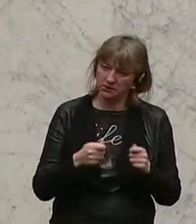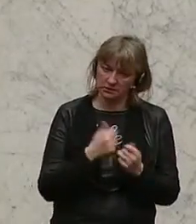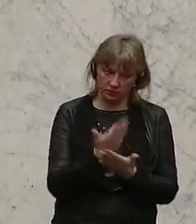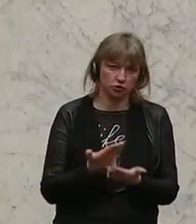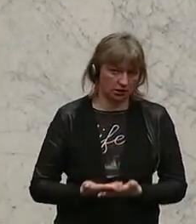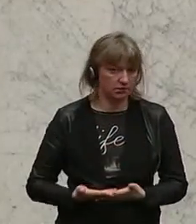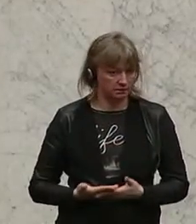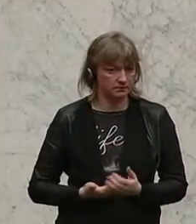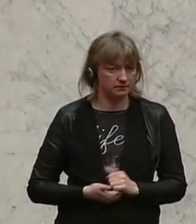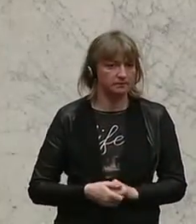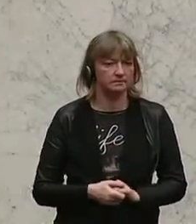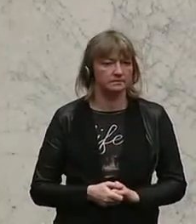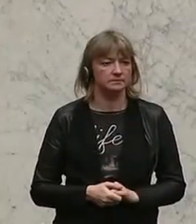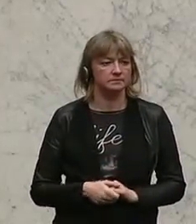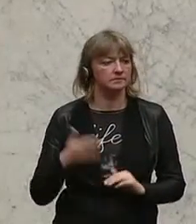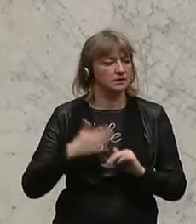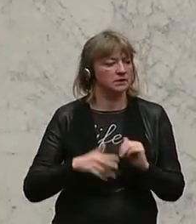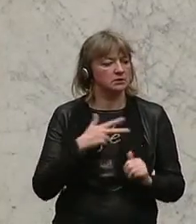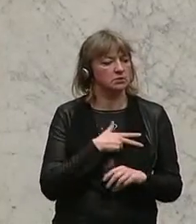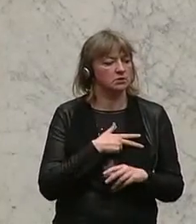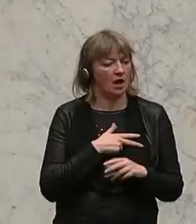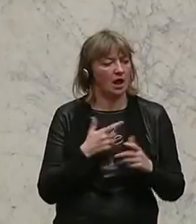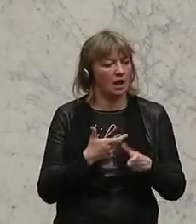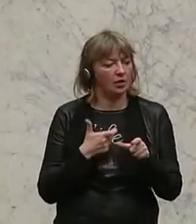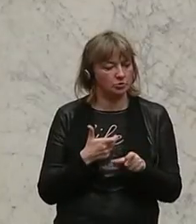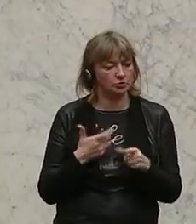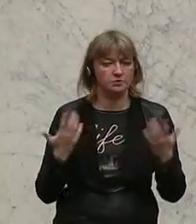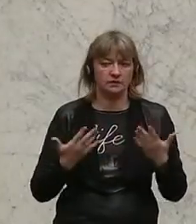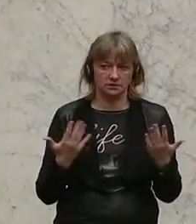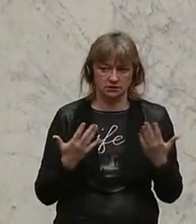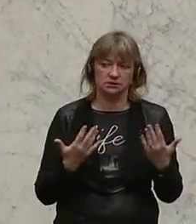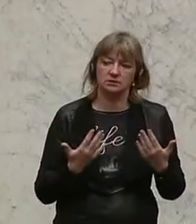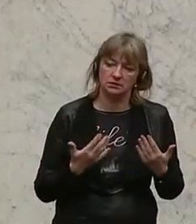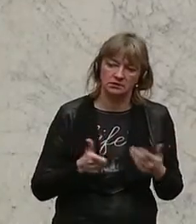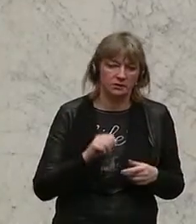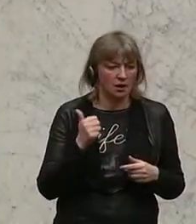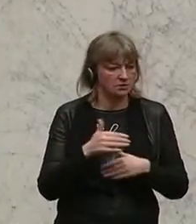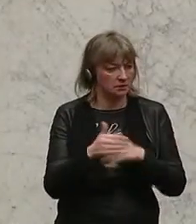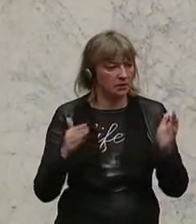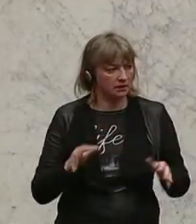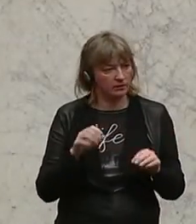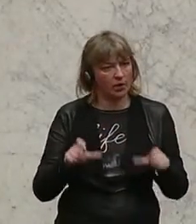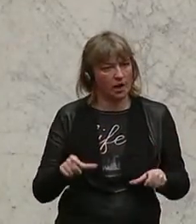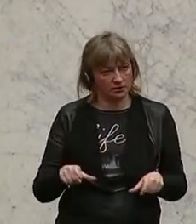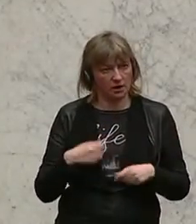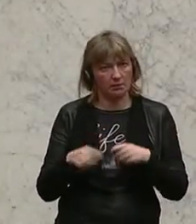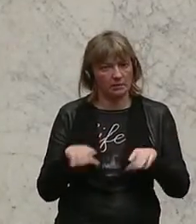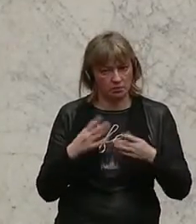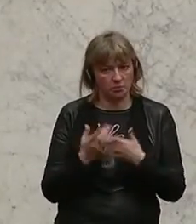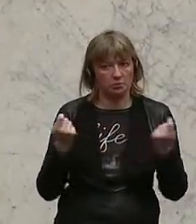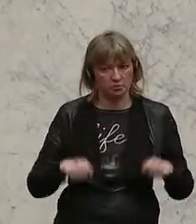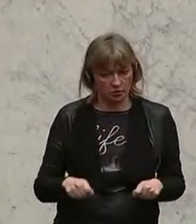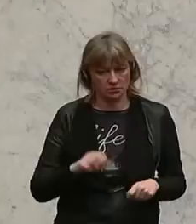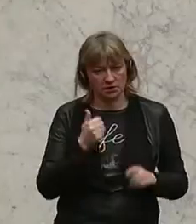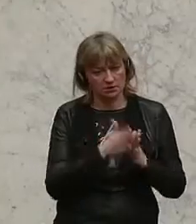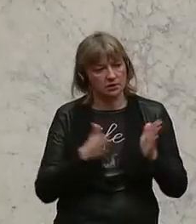vorschlägt. Im letzten Sozialausschuss haben wir ein erstes Paket für ältere Arbeitnehmerinnen beschlossen, die erste